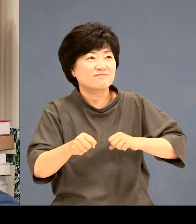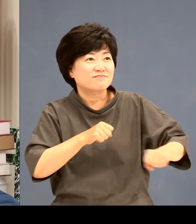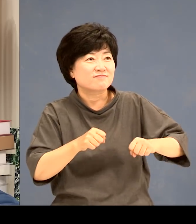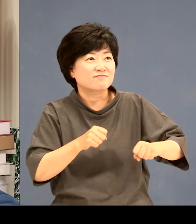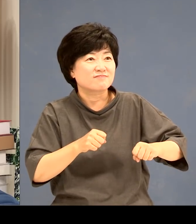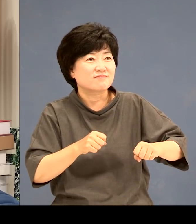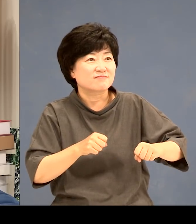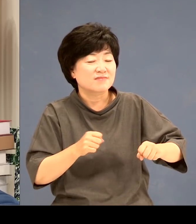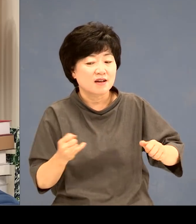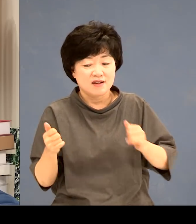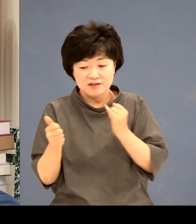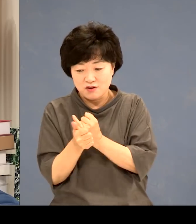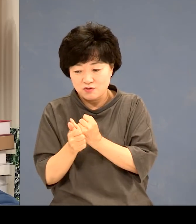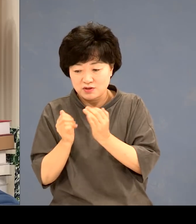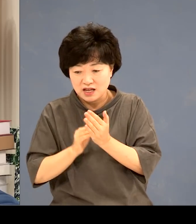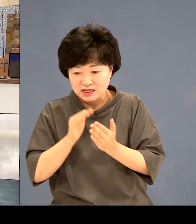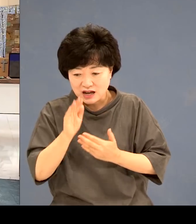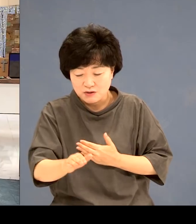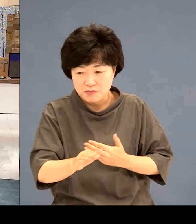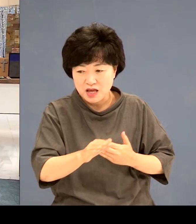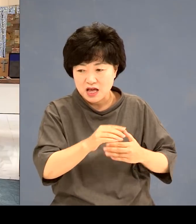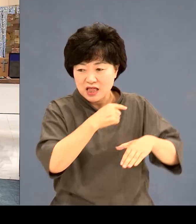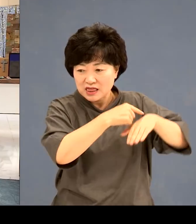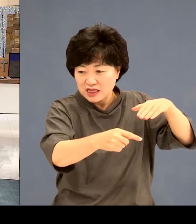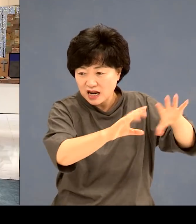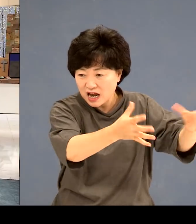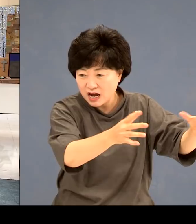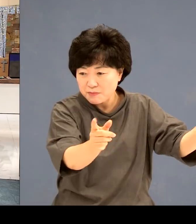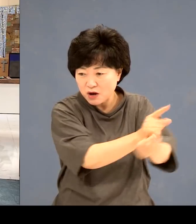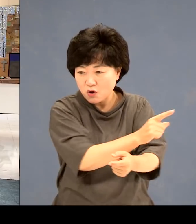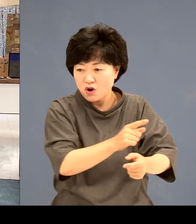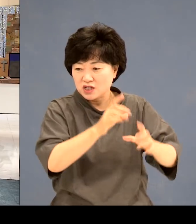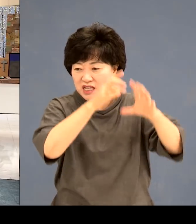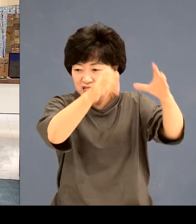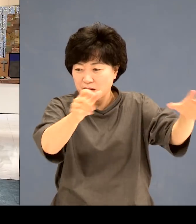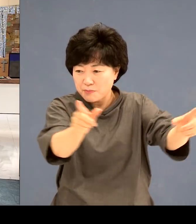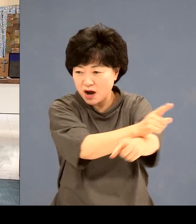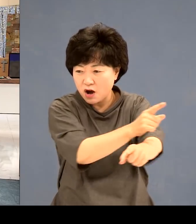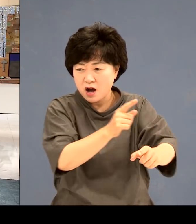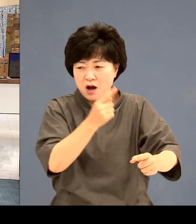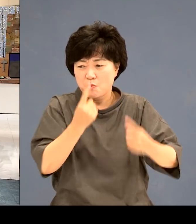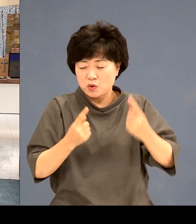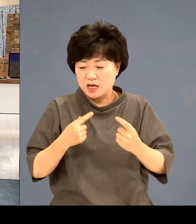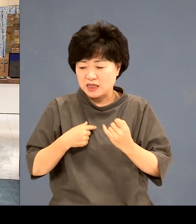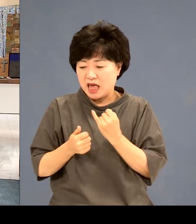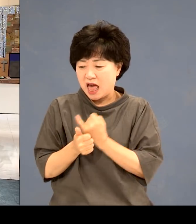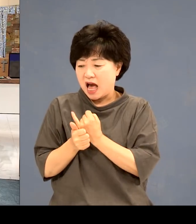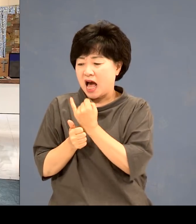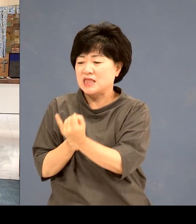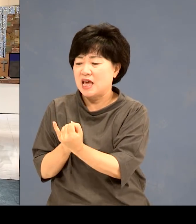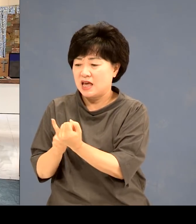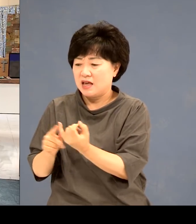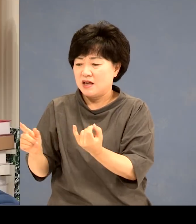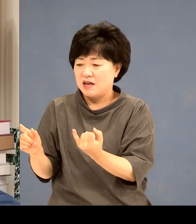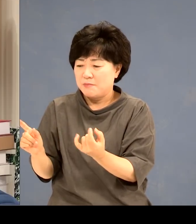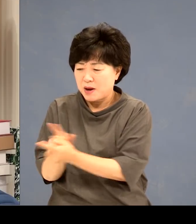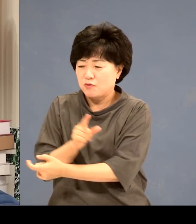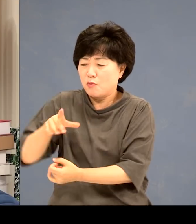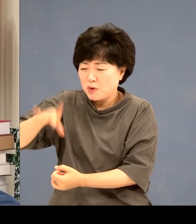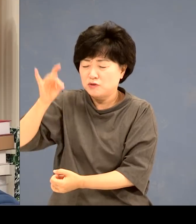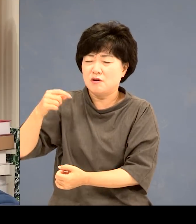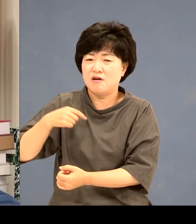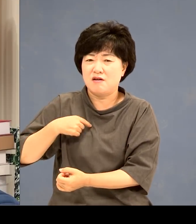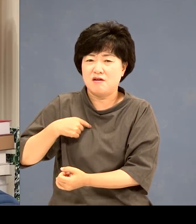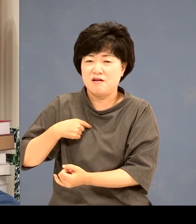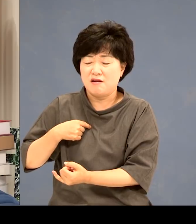만나고 나서 막 세상을 바꾸고 싶었죠. 네. 민족 복음화, 세계 복음화에 대한 그런 꿈이 있었는데요. 결혼을